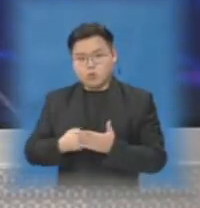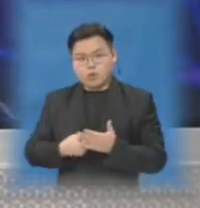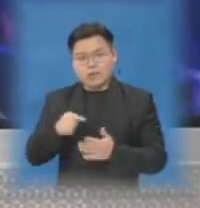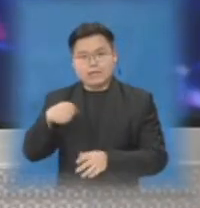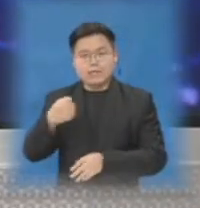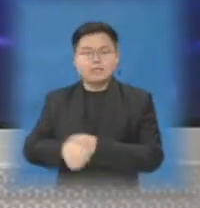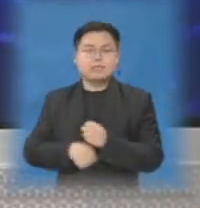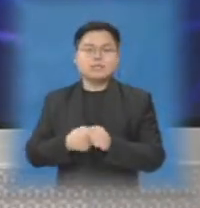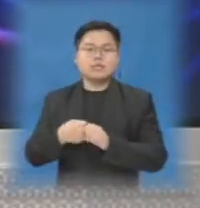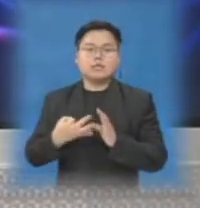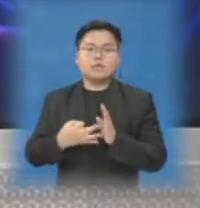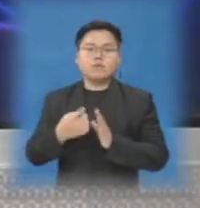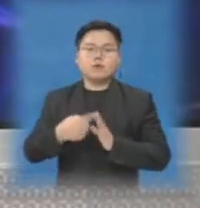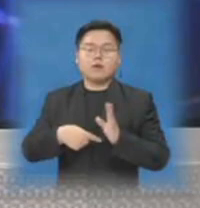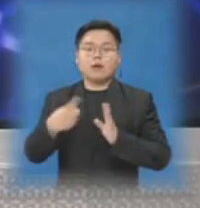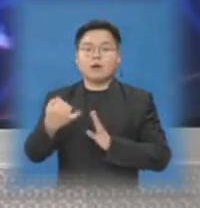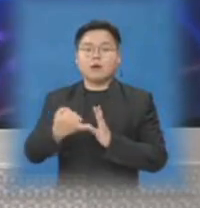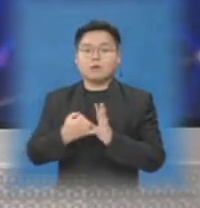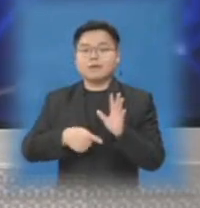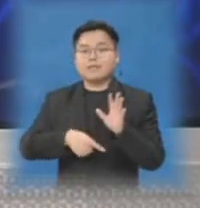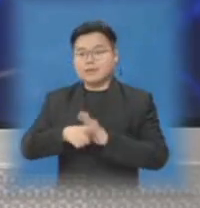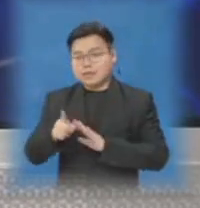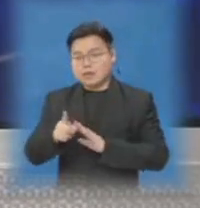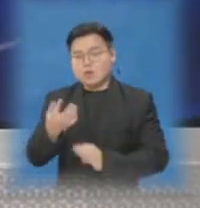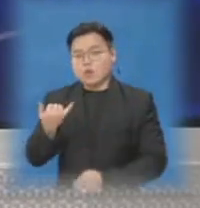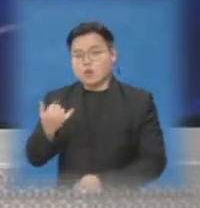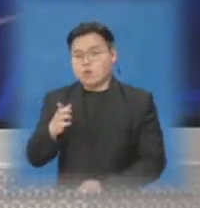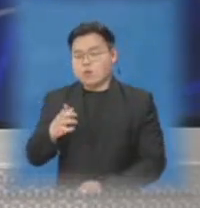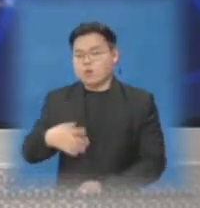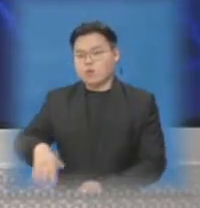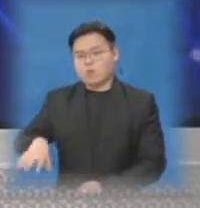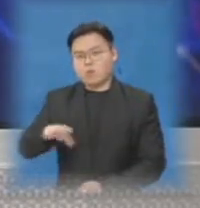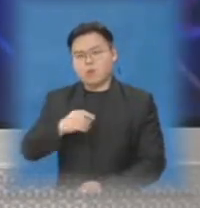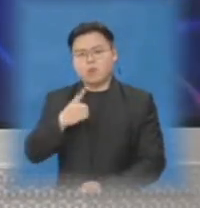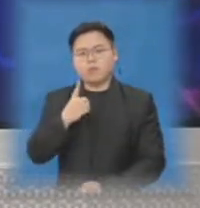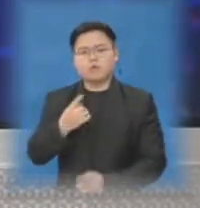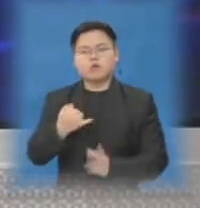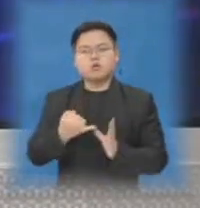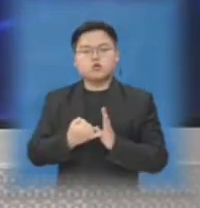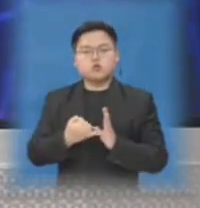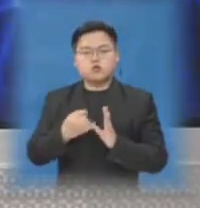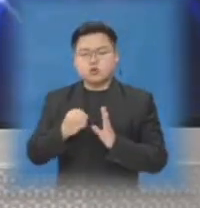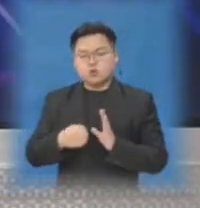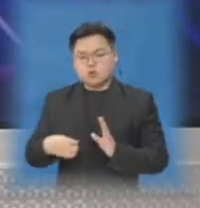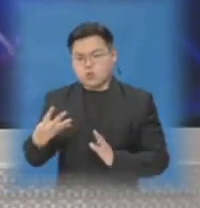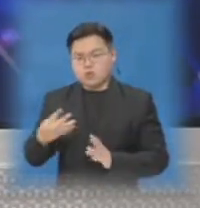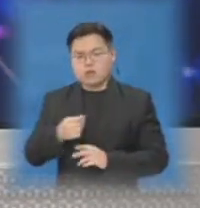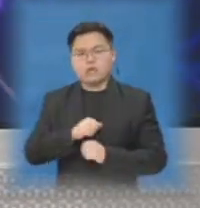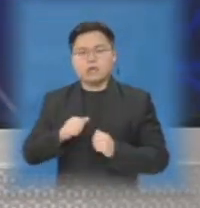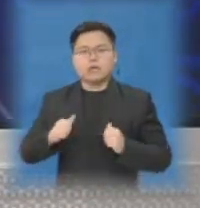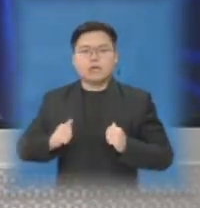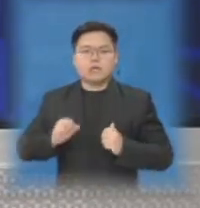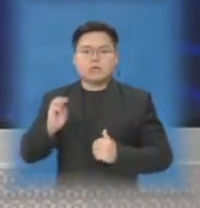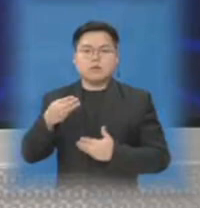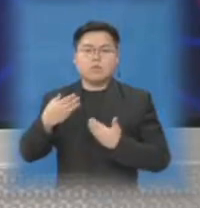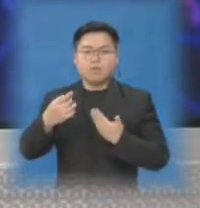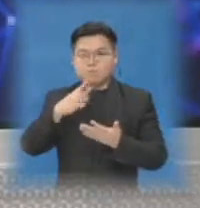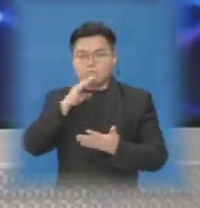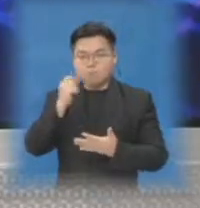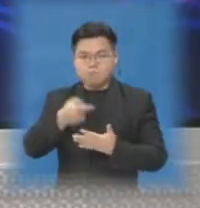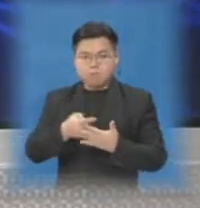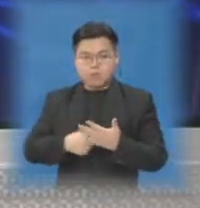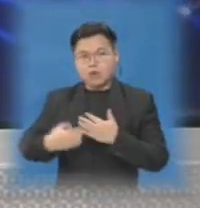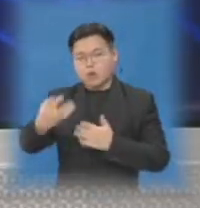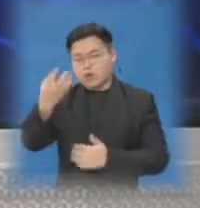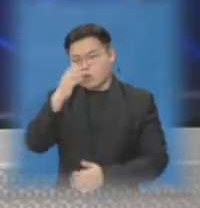оны 8 дугаар сарын 16-наас эхэлсэн бөгөөд Улаанбаатар хотод нийтдээ 1604 иргэн шалгалт өгөхөөр бүртгүүлсэн юм а. Төрийн